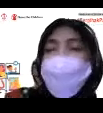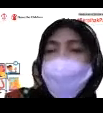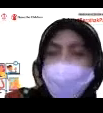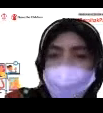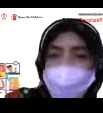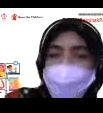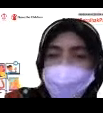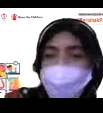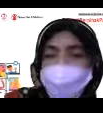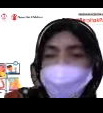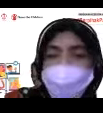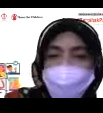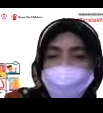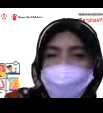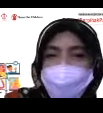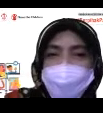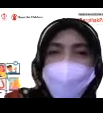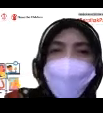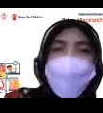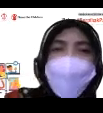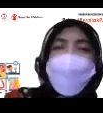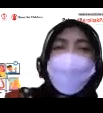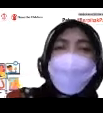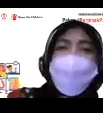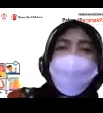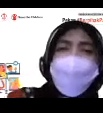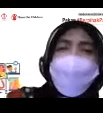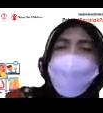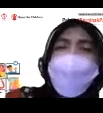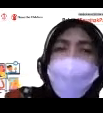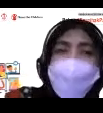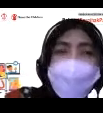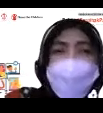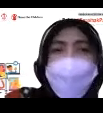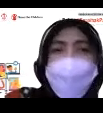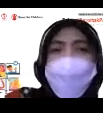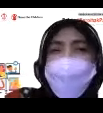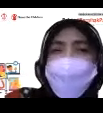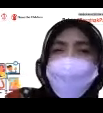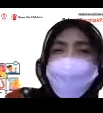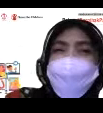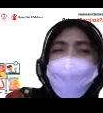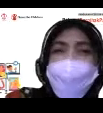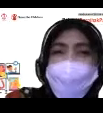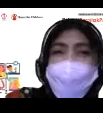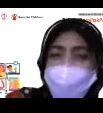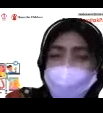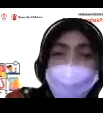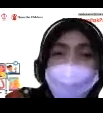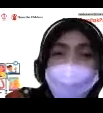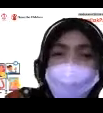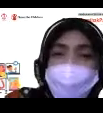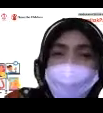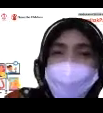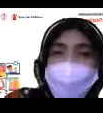pendampingan kalakarya. Ini adalah dokumentasinya. Kemudian apa saja yang sudah dilaksanakan